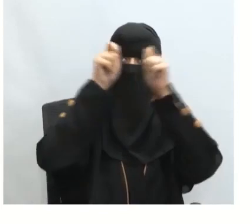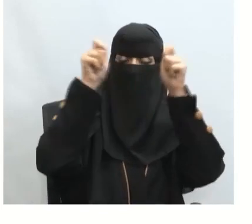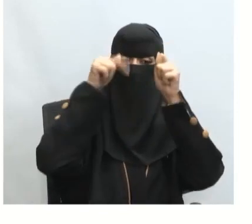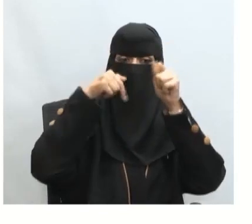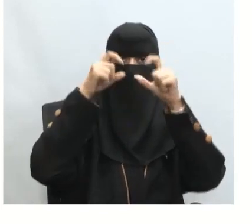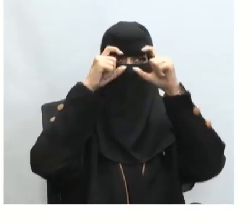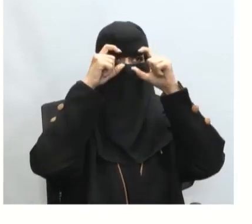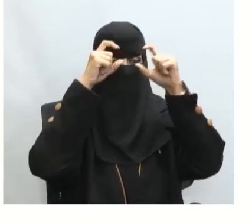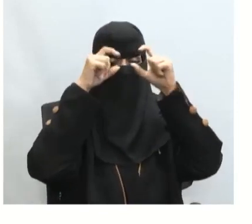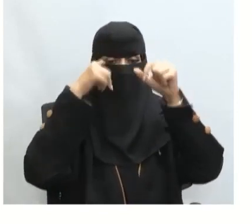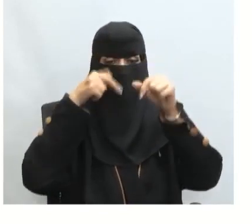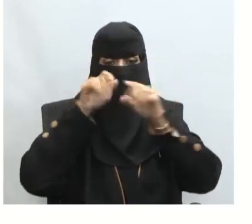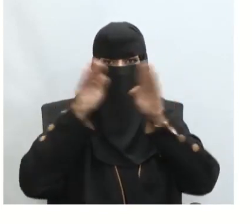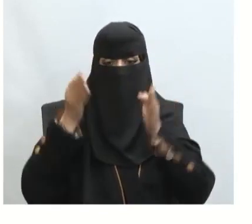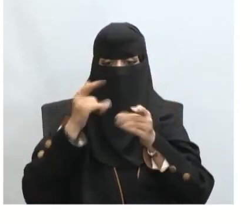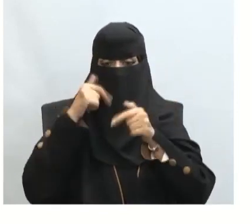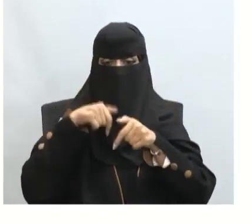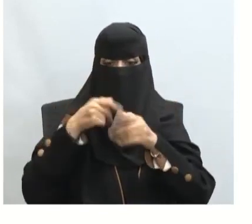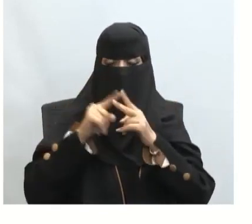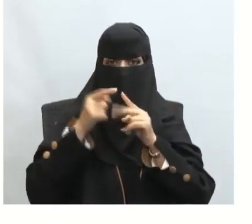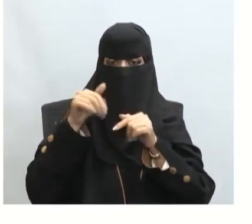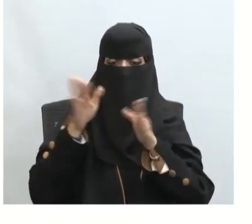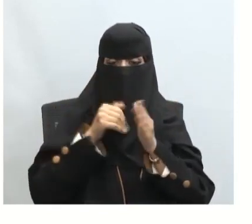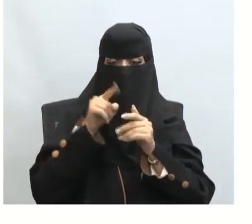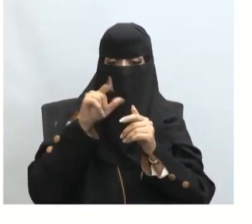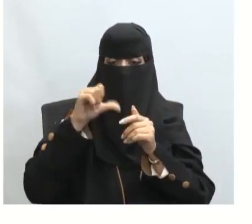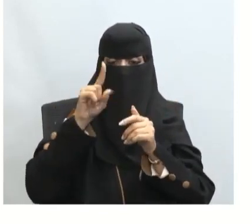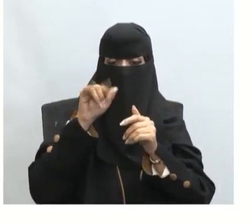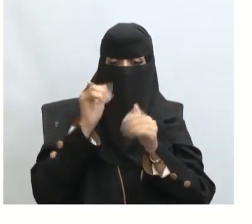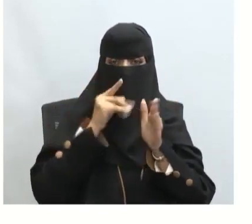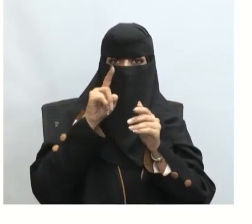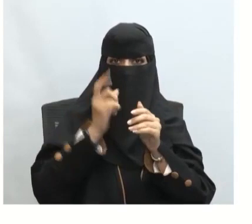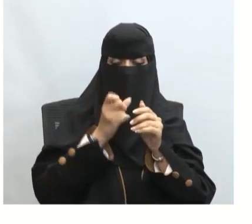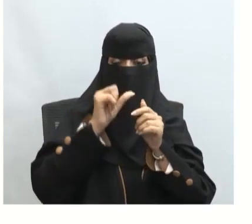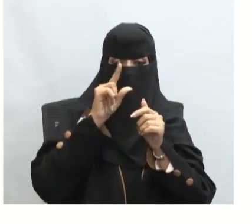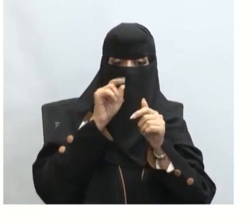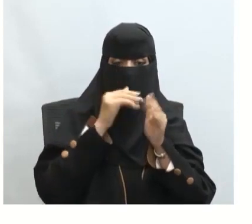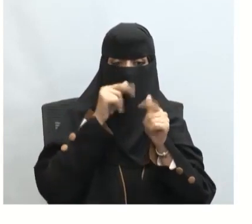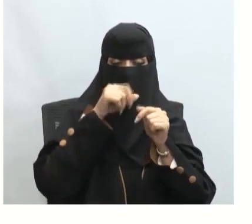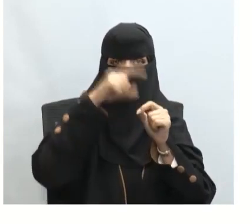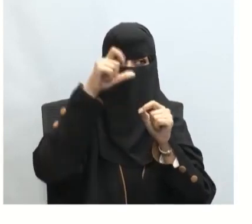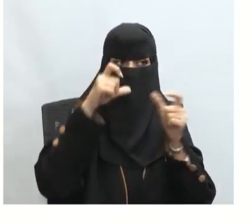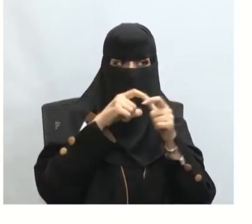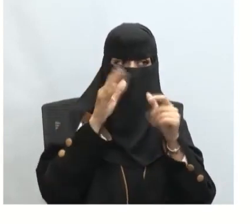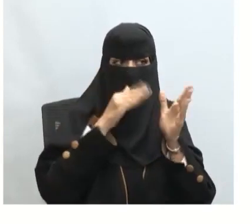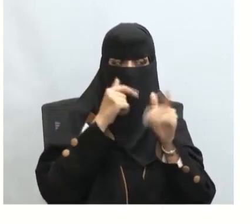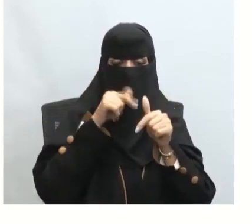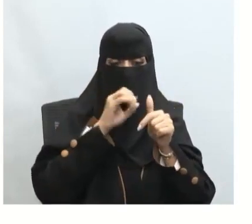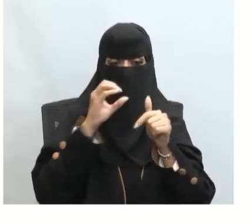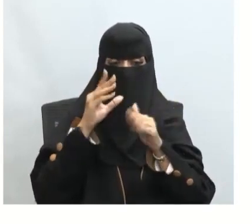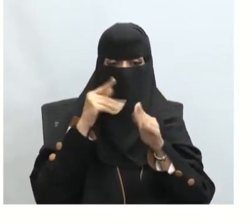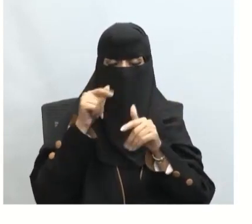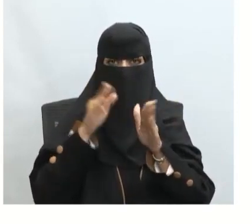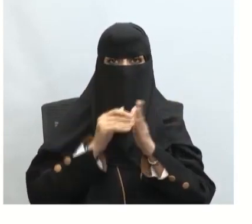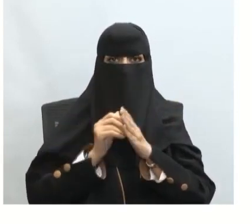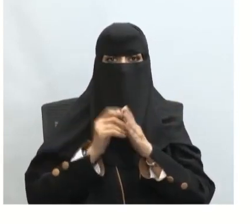العدسات والتحف الفنيه لاحظ المجموعه الموجوده فيه وهو سي دبل بوند او سي